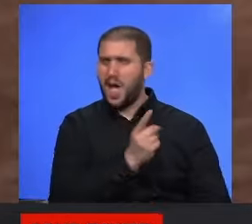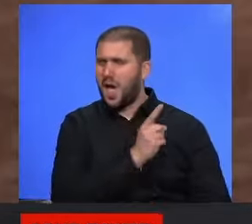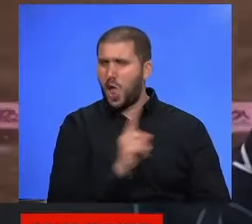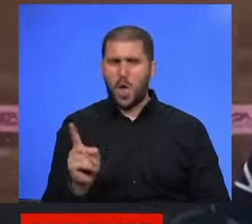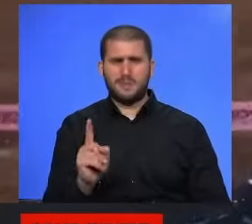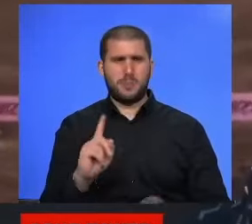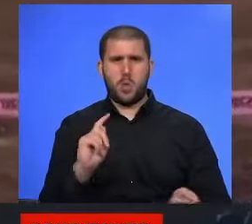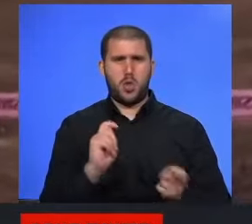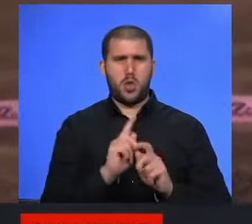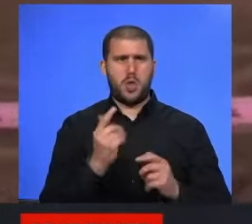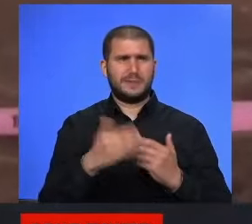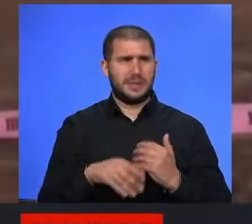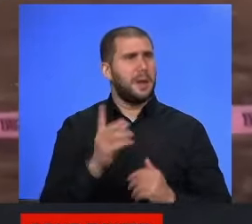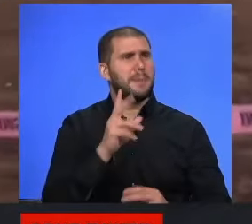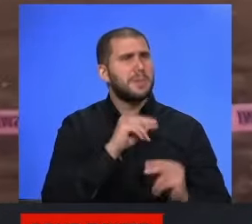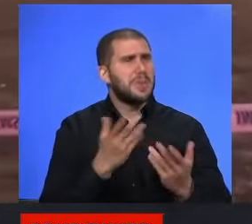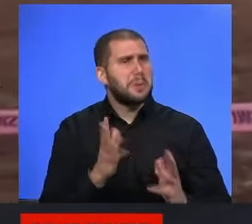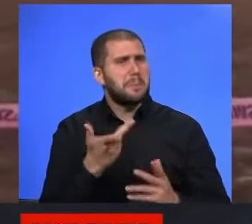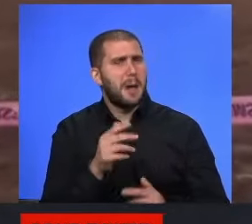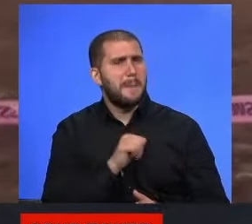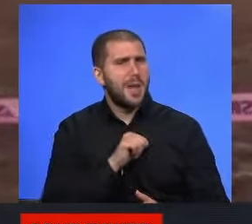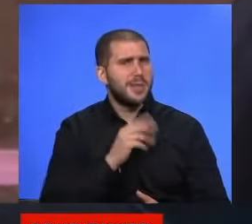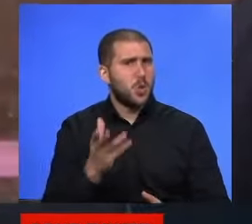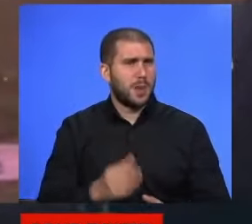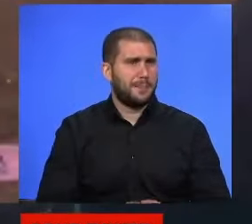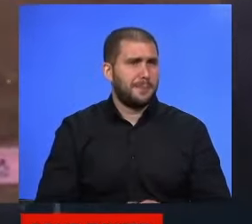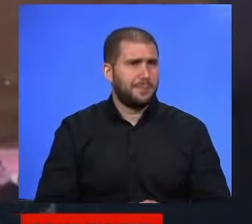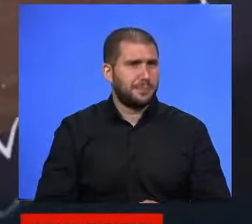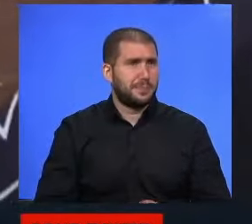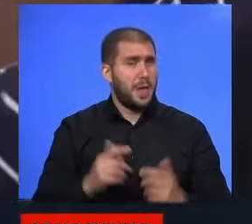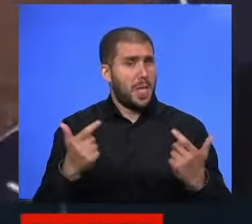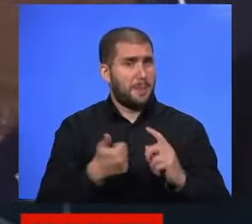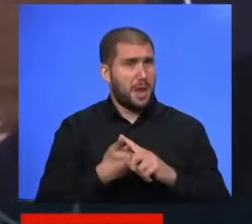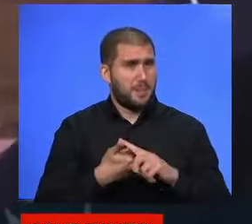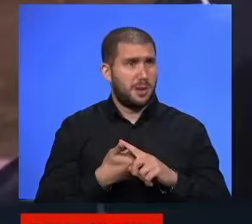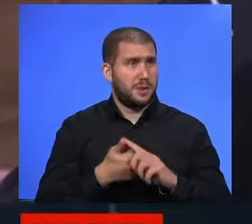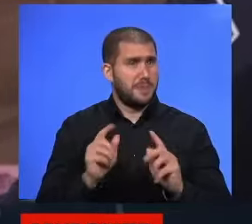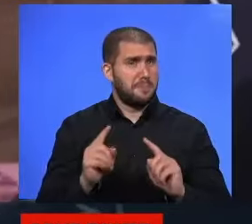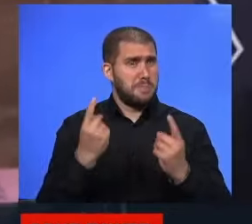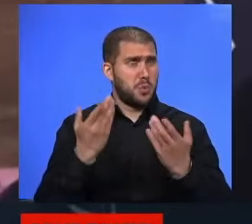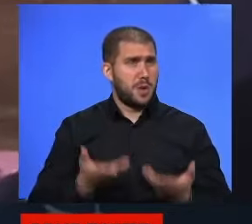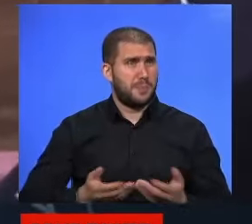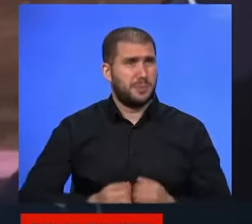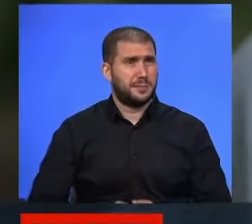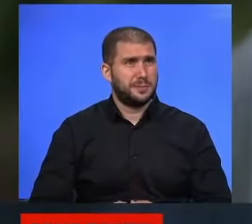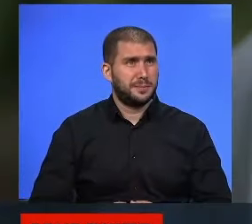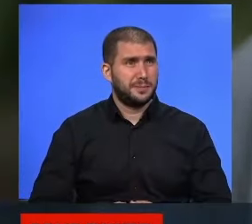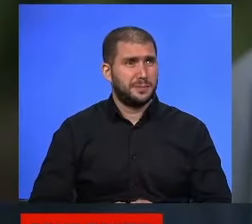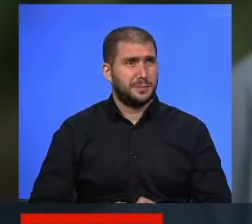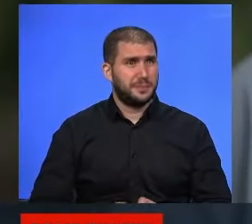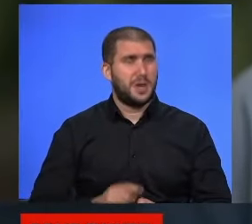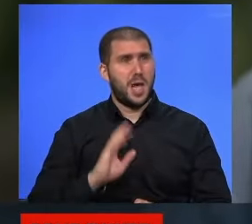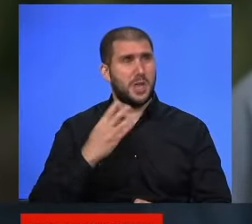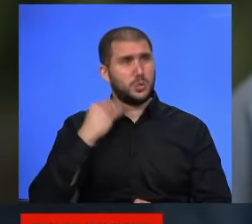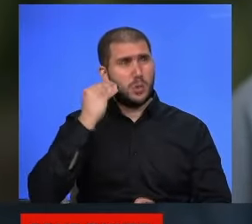ever stop. על מה אתם מדברים? על מה עניין אותה? על המלחמה וזה, מה קורה פה. כל אני